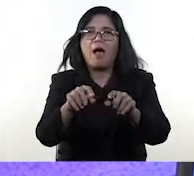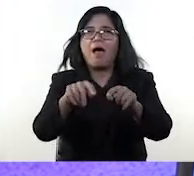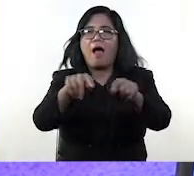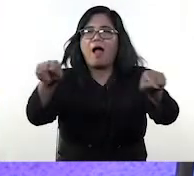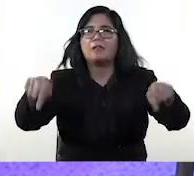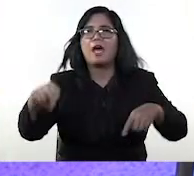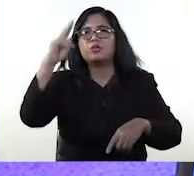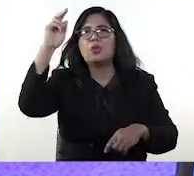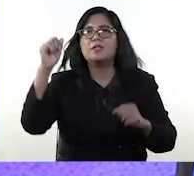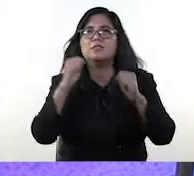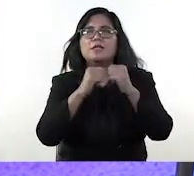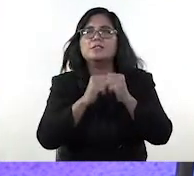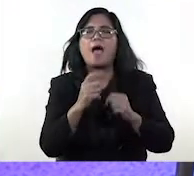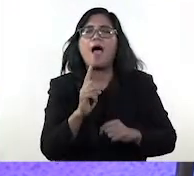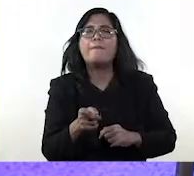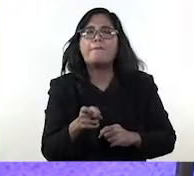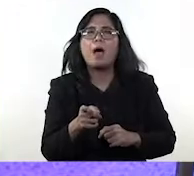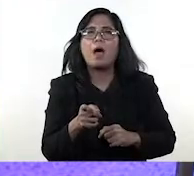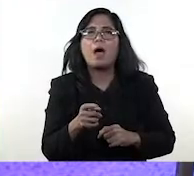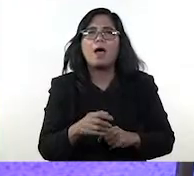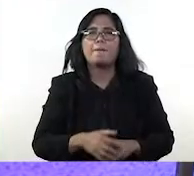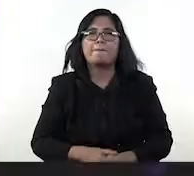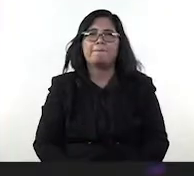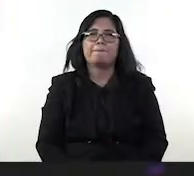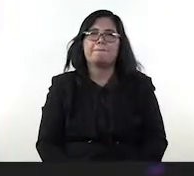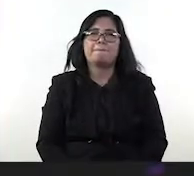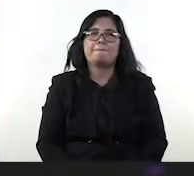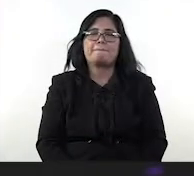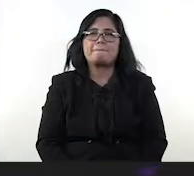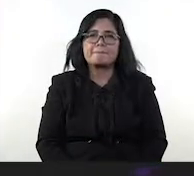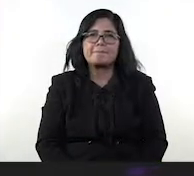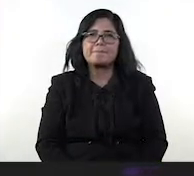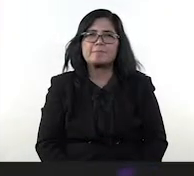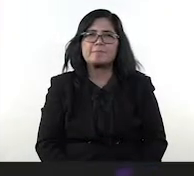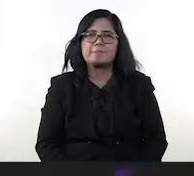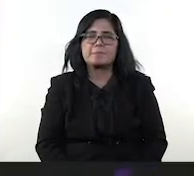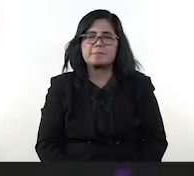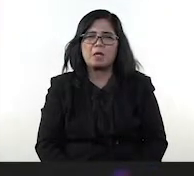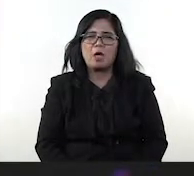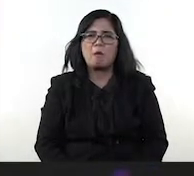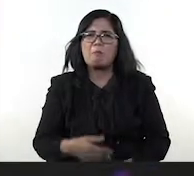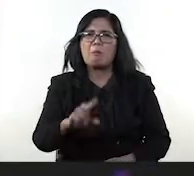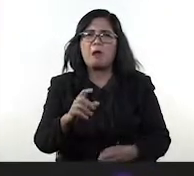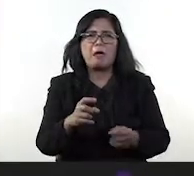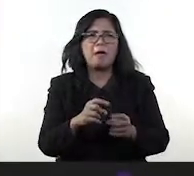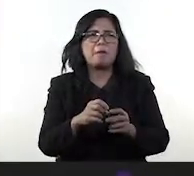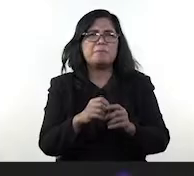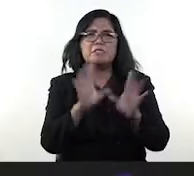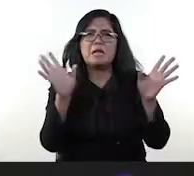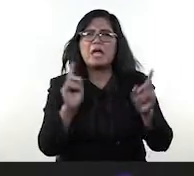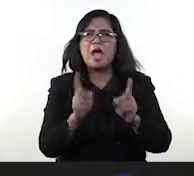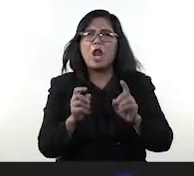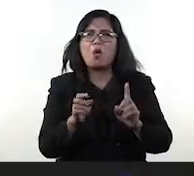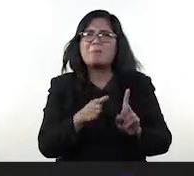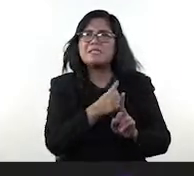apa waktunya Hai harus memang penganut ajaran bahwa boleh bercerai kalau